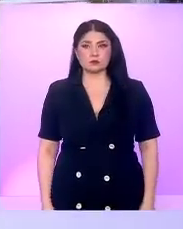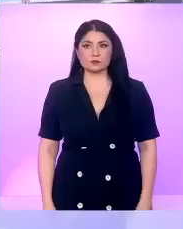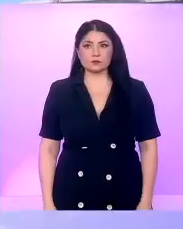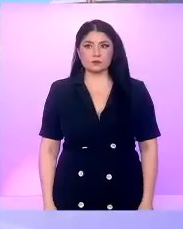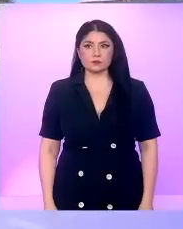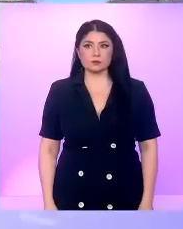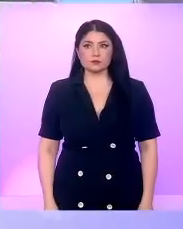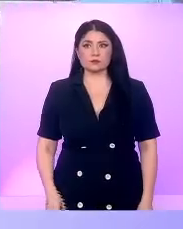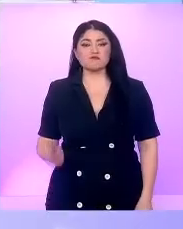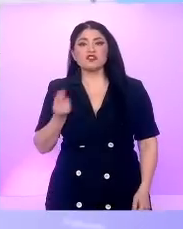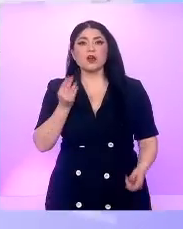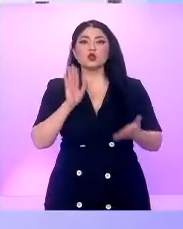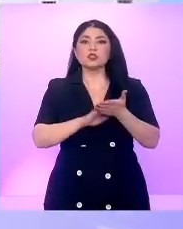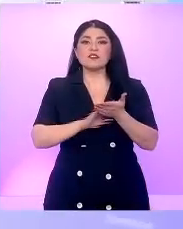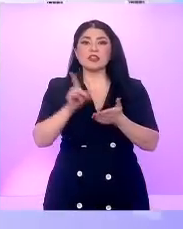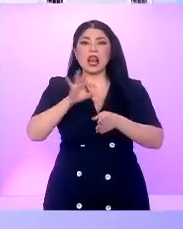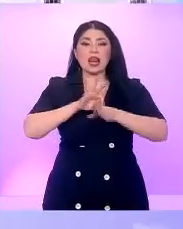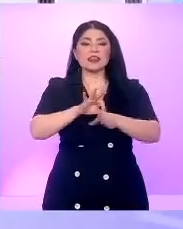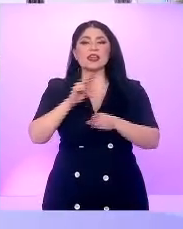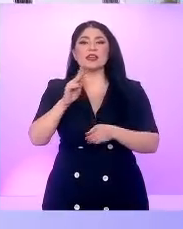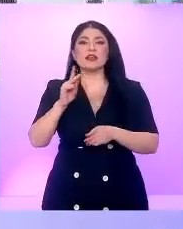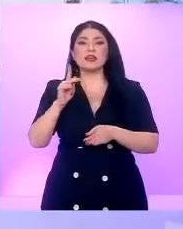A venit o justificare din partea liderilor de la